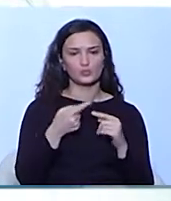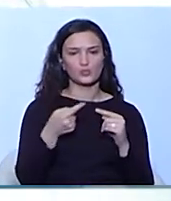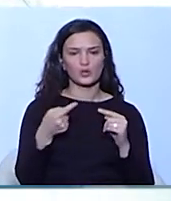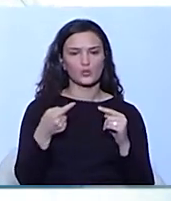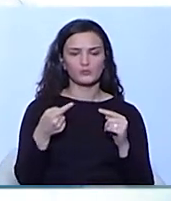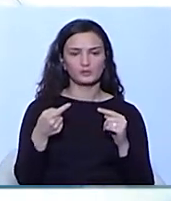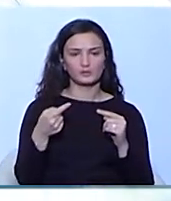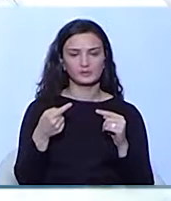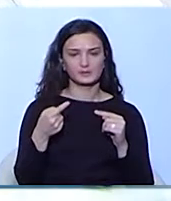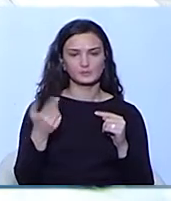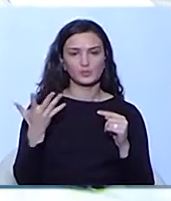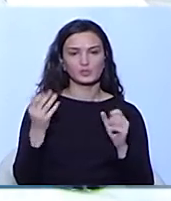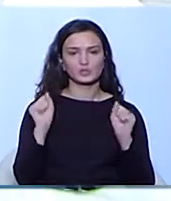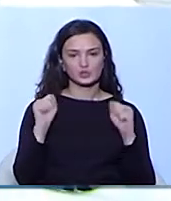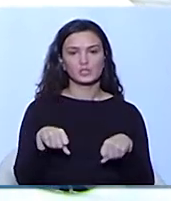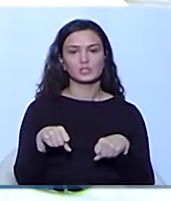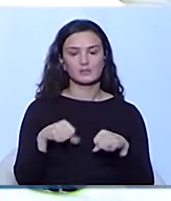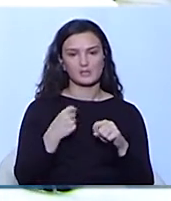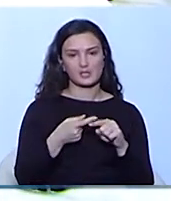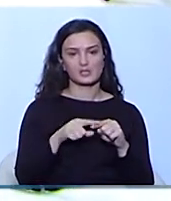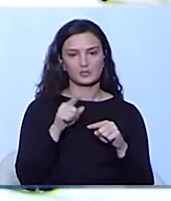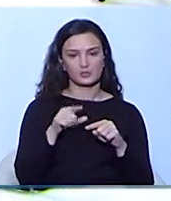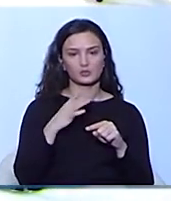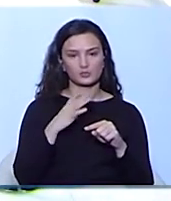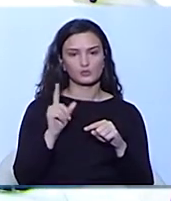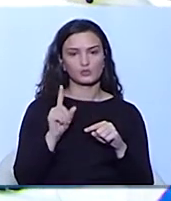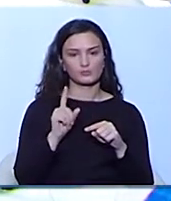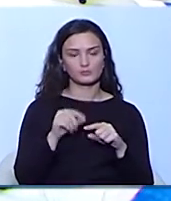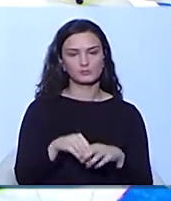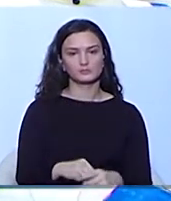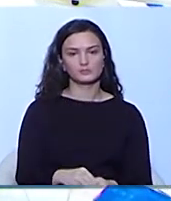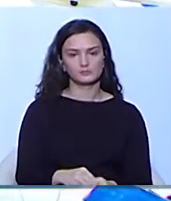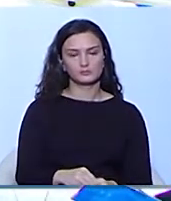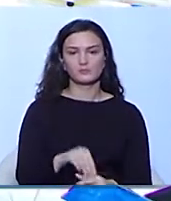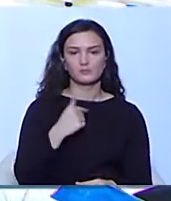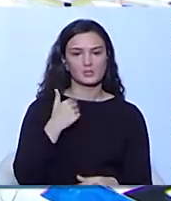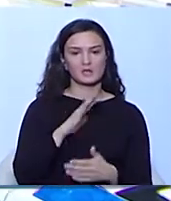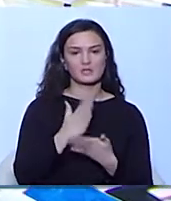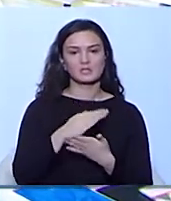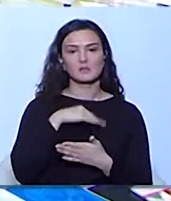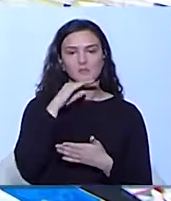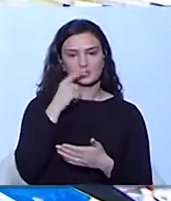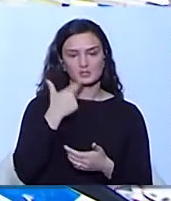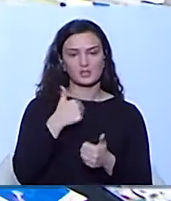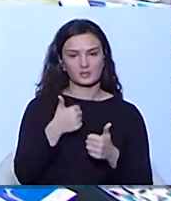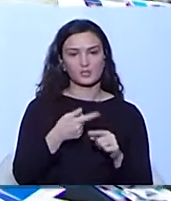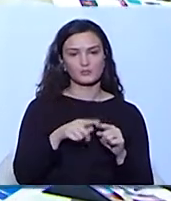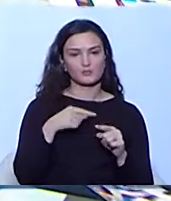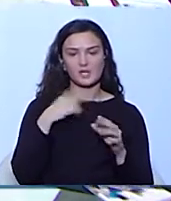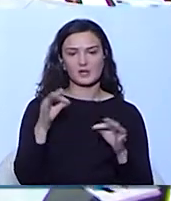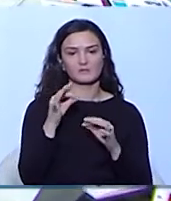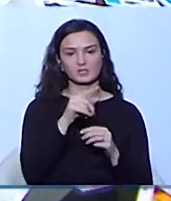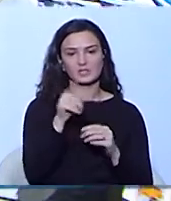უარყოფითი, რომელიც შეიძლება ესე გამოიხატებოდეს, რომ მე არავარ საკმარისად კარგი, ამიტომ მე